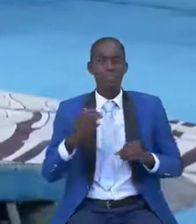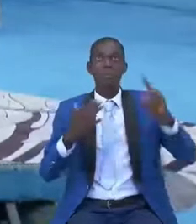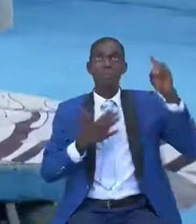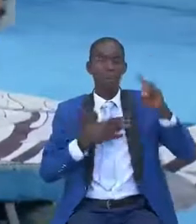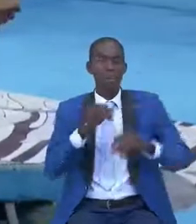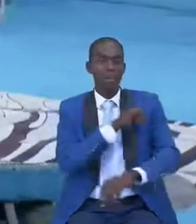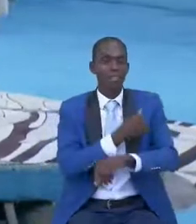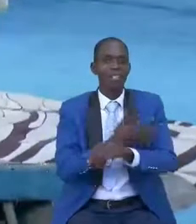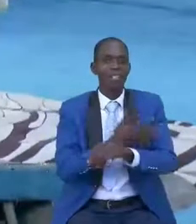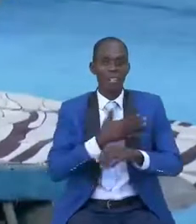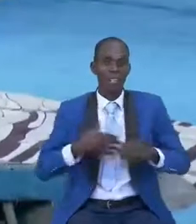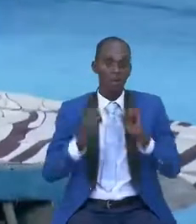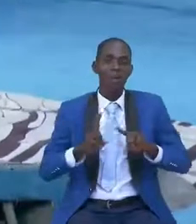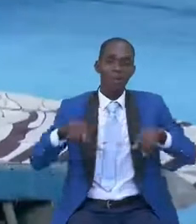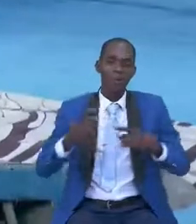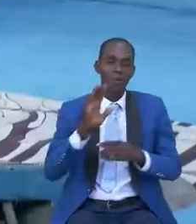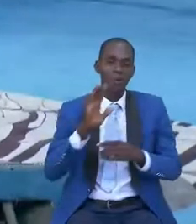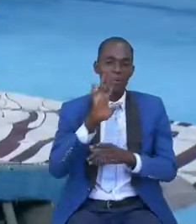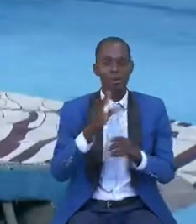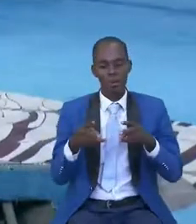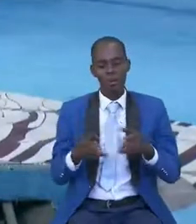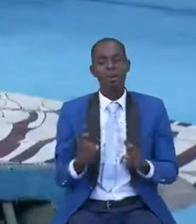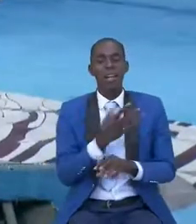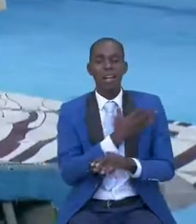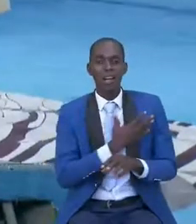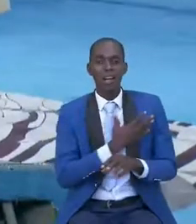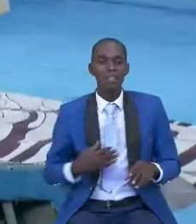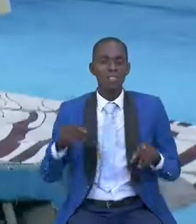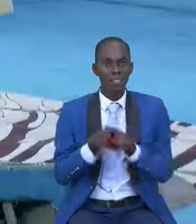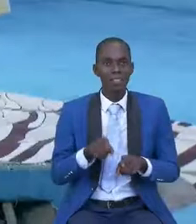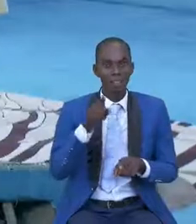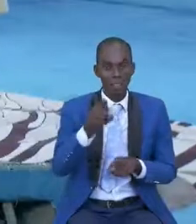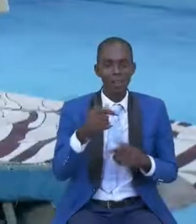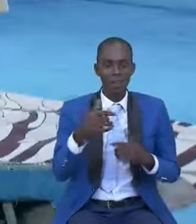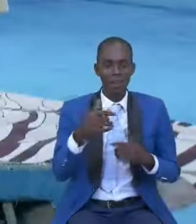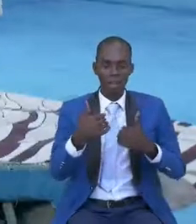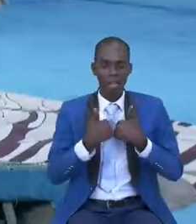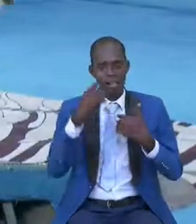ta foi, dans mon autorité et dans ma puissance, va.